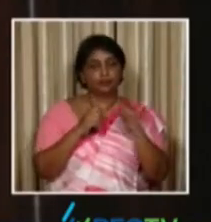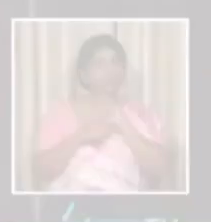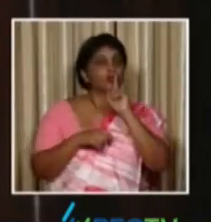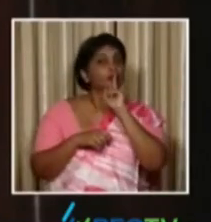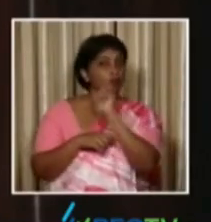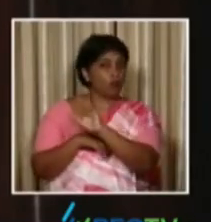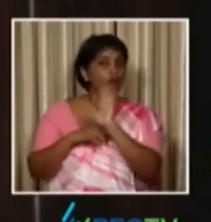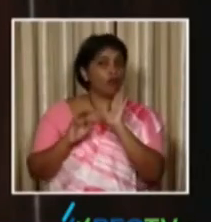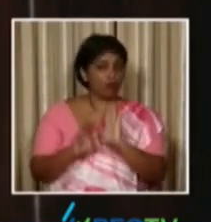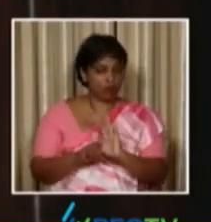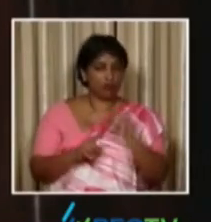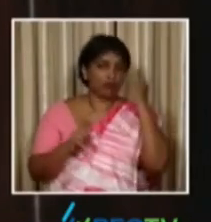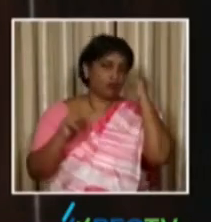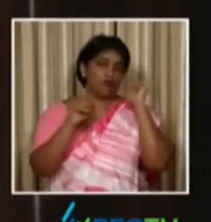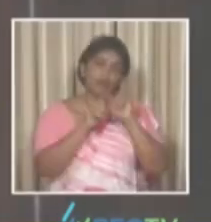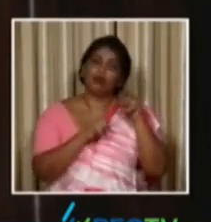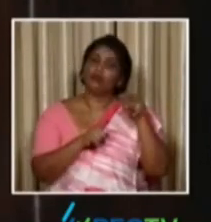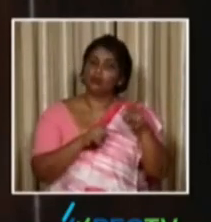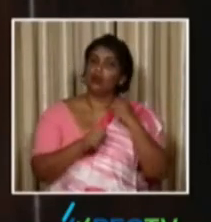धनंदी मेक संबंध